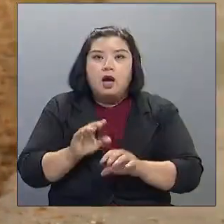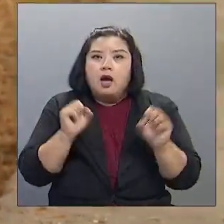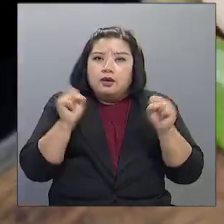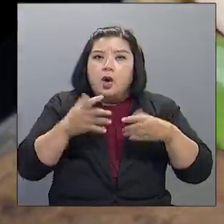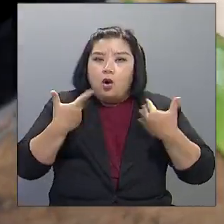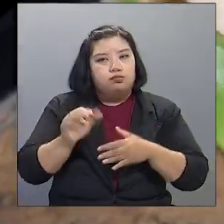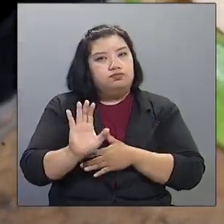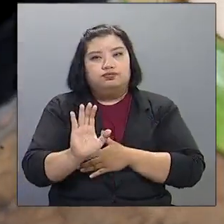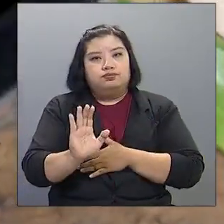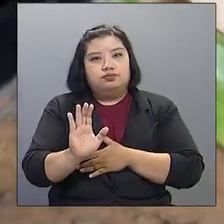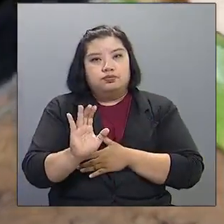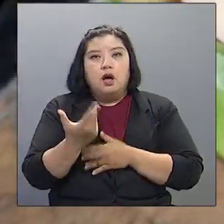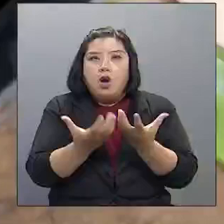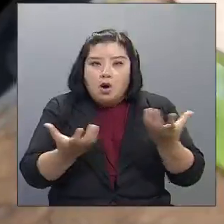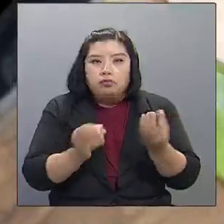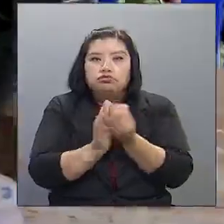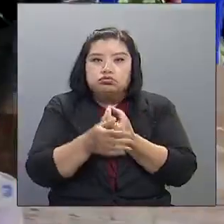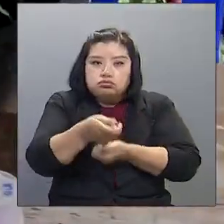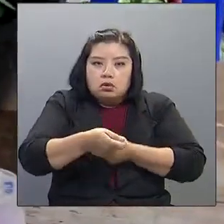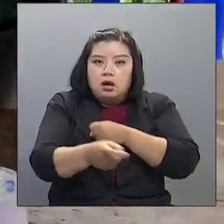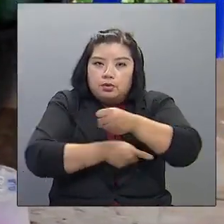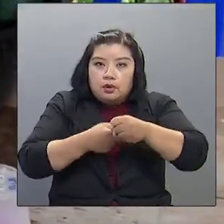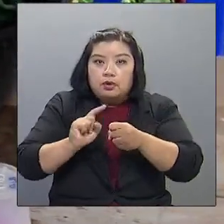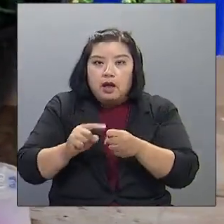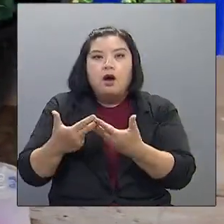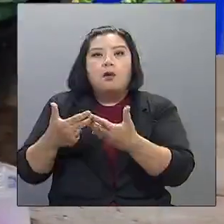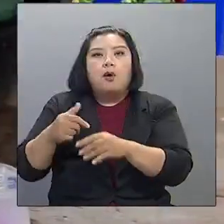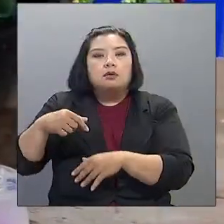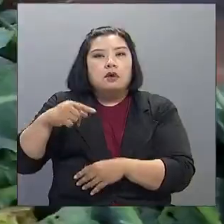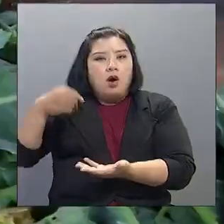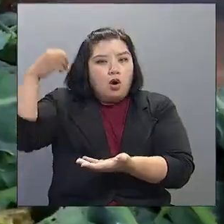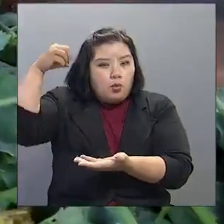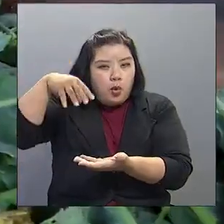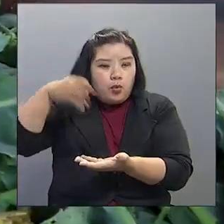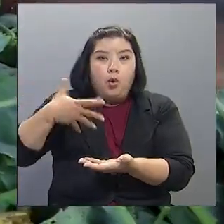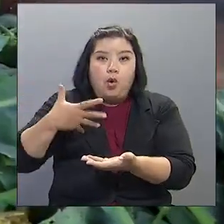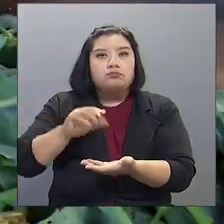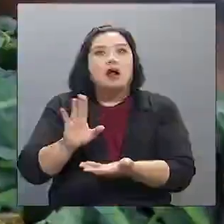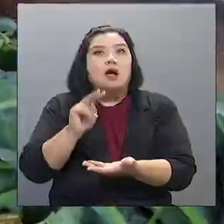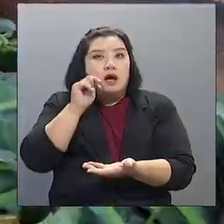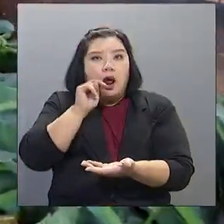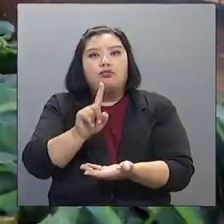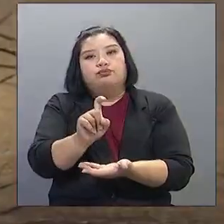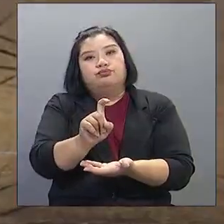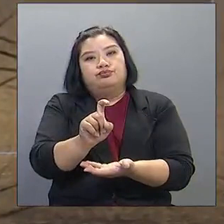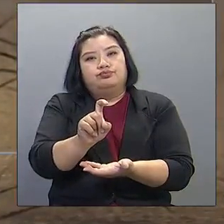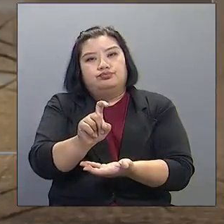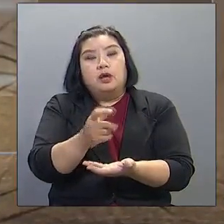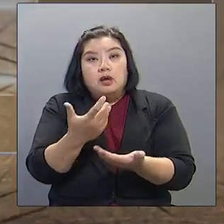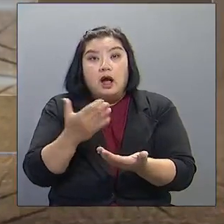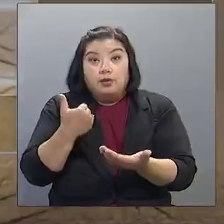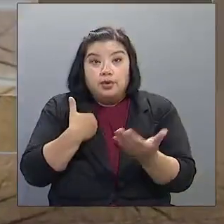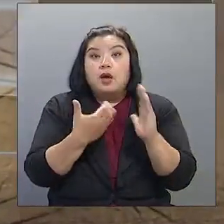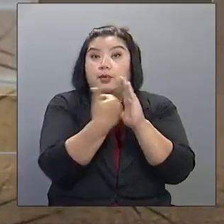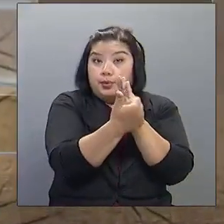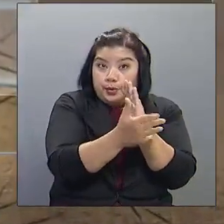เร็วสำหรับผลผลิตทางการเกษตรที่เก็บเกี่ยวมาแล้วไม่ควรปล่อยทิ้งไว้กลางแจ้งข้ามคืนเพราะอาจทำให้เปียกชื้นเสียหายได้ค่ะภาคตะวันออกเฉีย